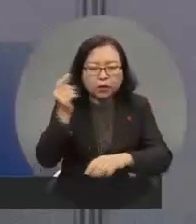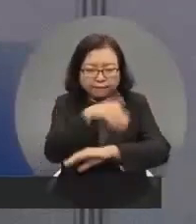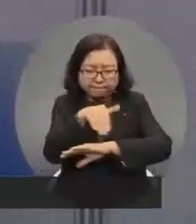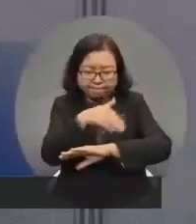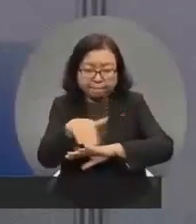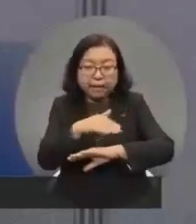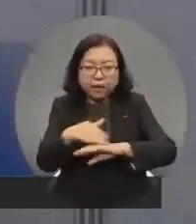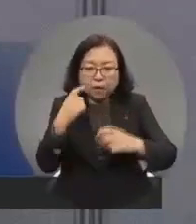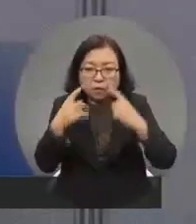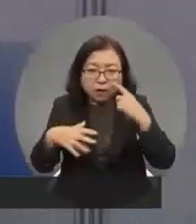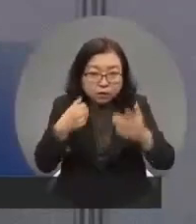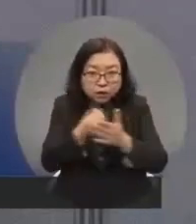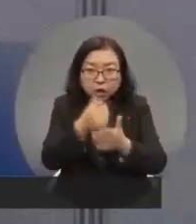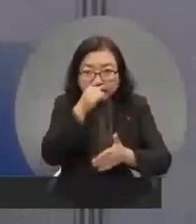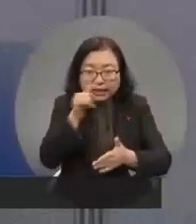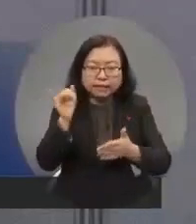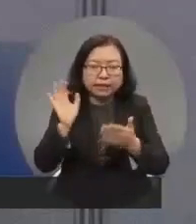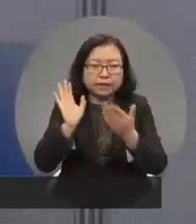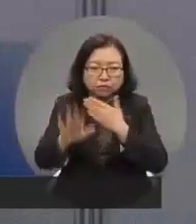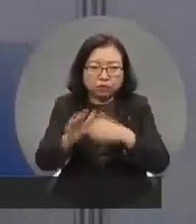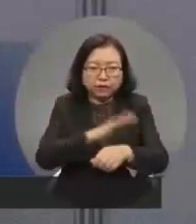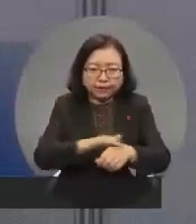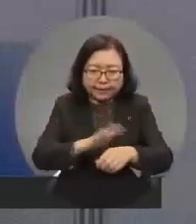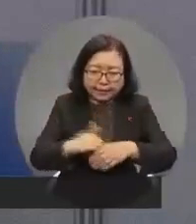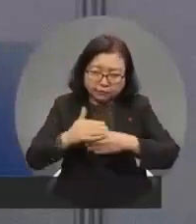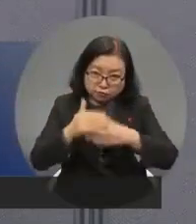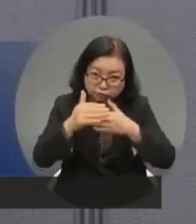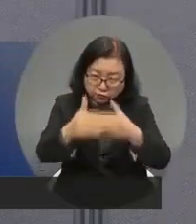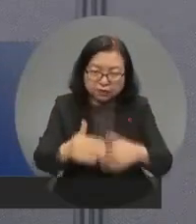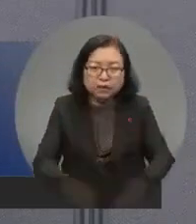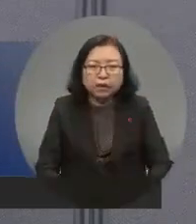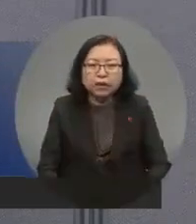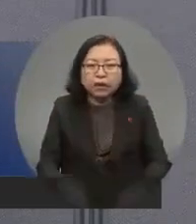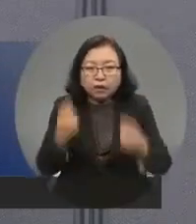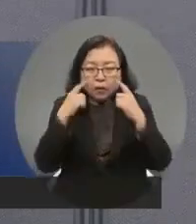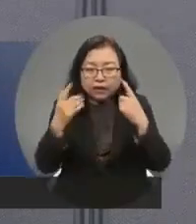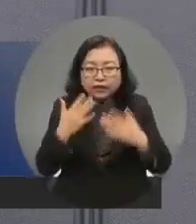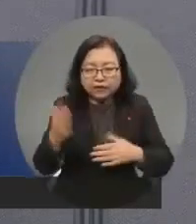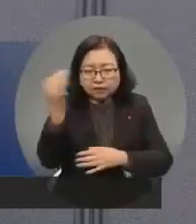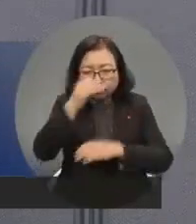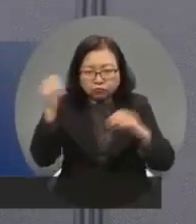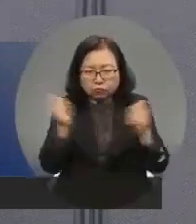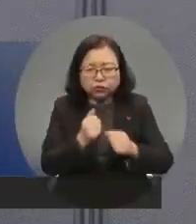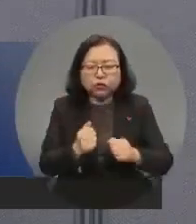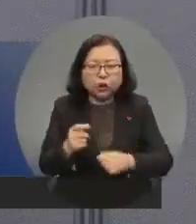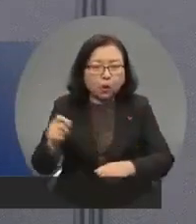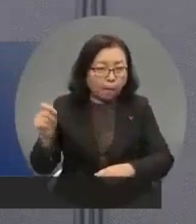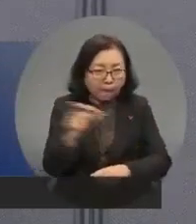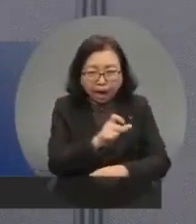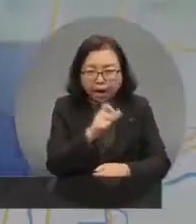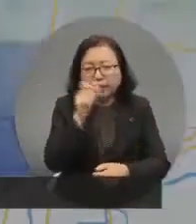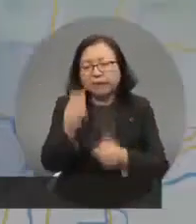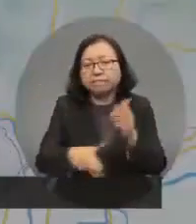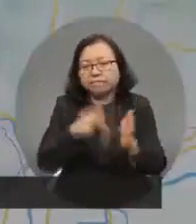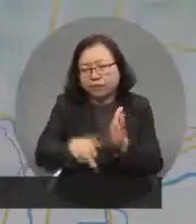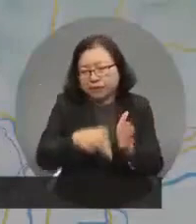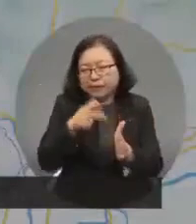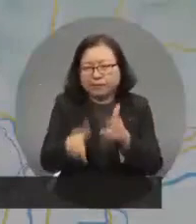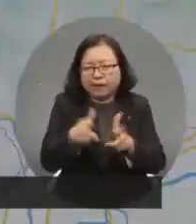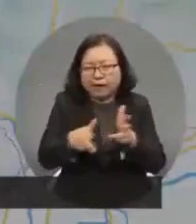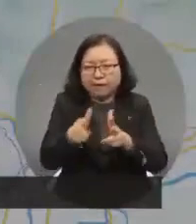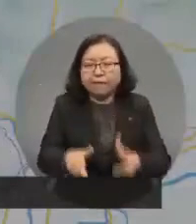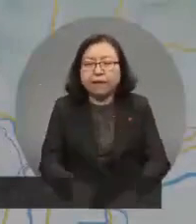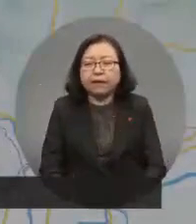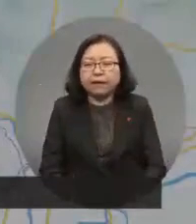이제 사업이 이제 계획대로 착착 진행될 건데요. 확실히 이제 충북선 고속화 사업은 추진이 된다. 그런 의미가 있겠습니다.